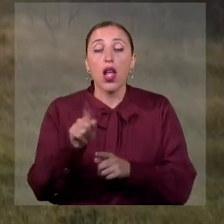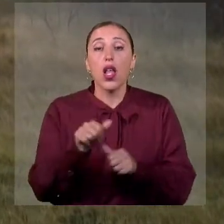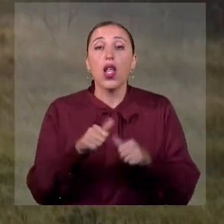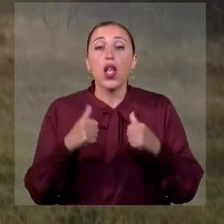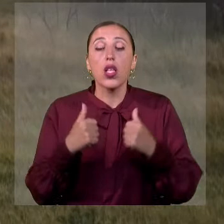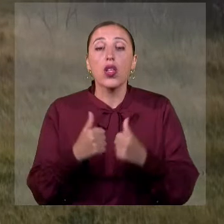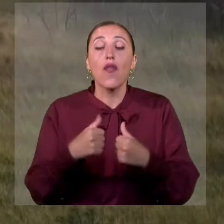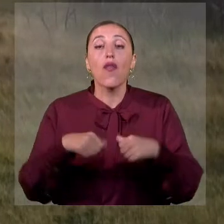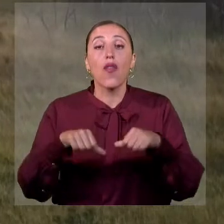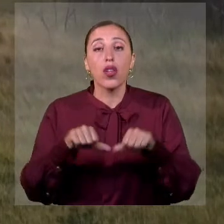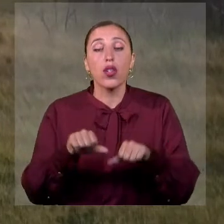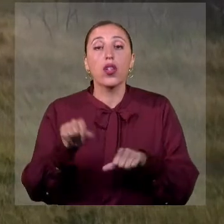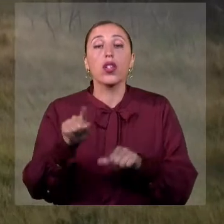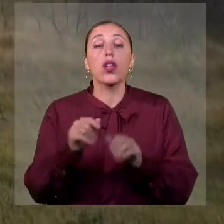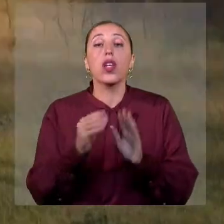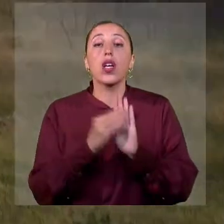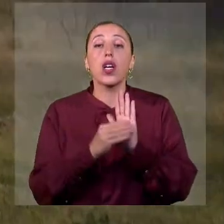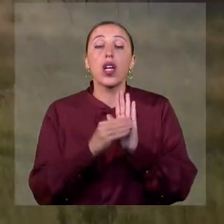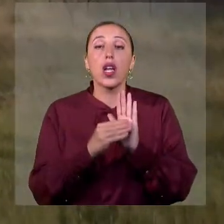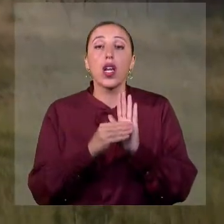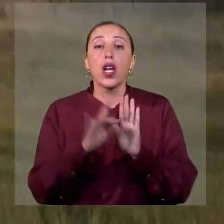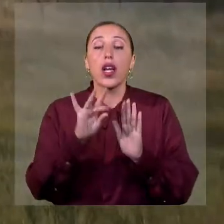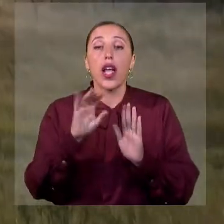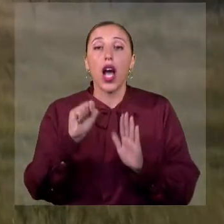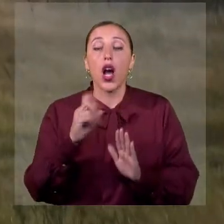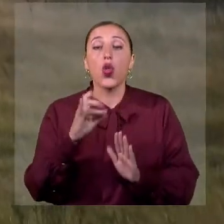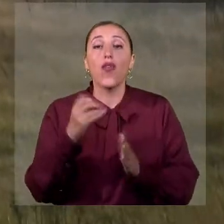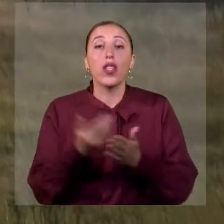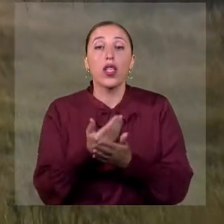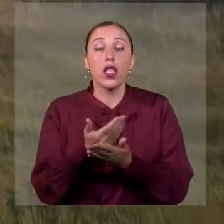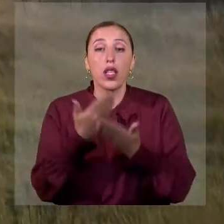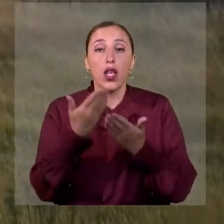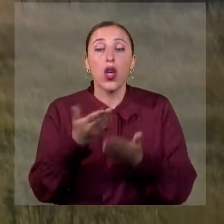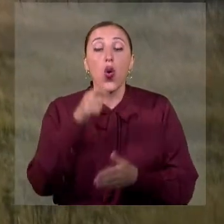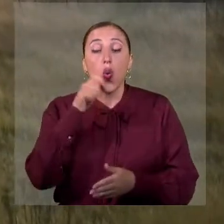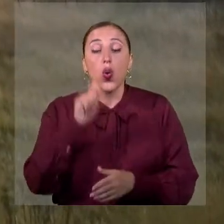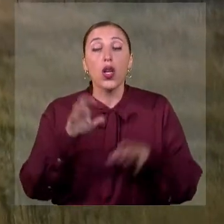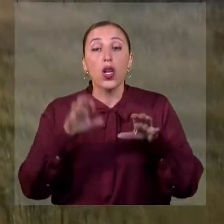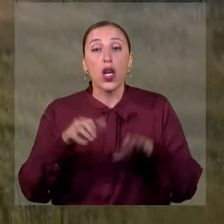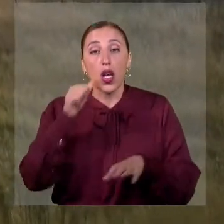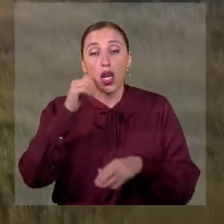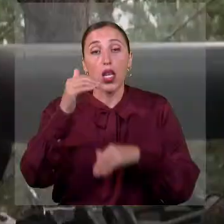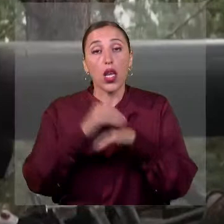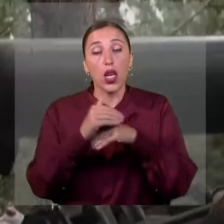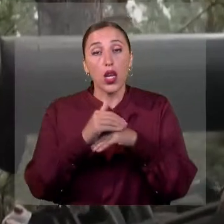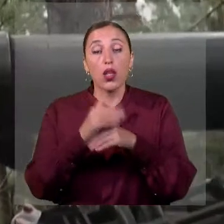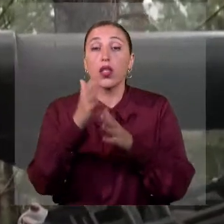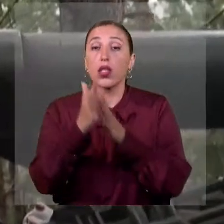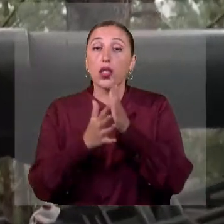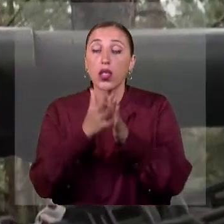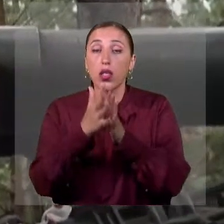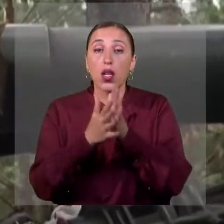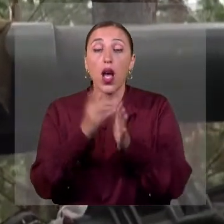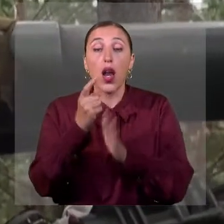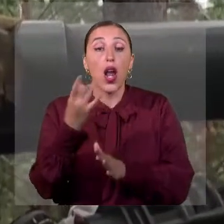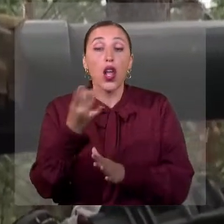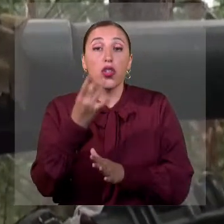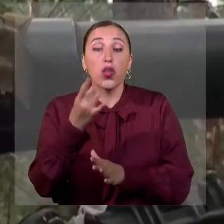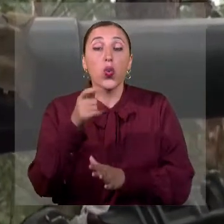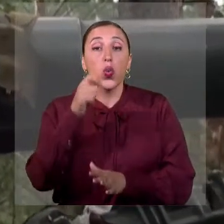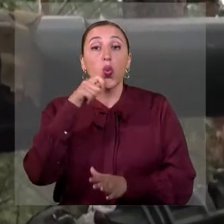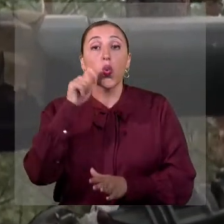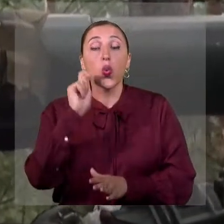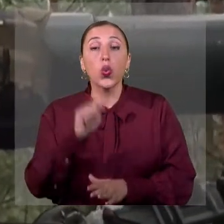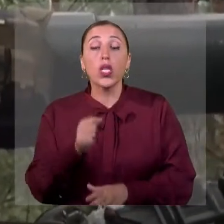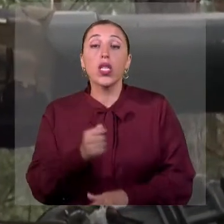գրում է ՌԻԱ Նովոստին։ Ուկրաինայի նախագահ Վլադիմիր Զելենսկին 3 երեկոյան առաջին անգամ հիշատակեց Ուկրաինայի զինված